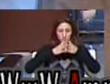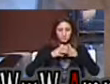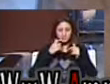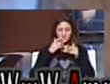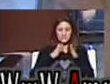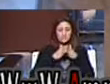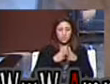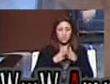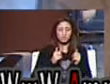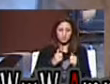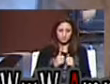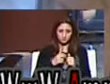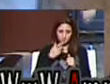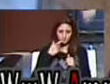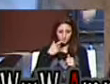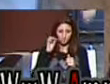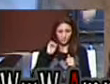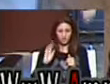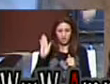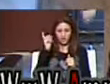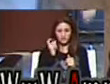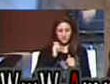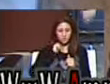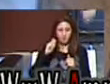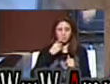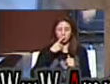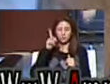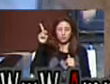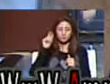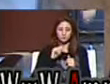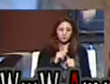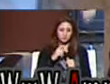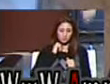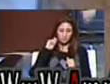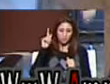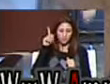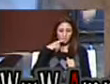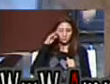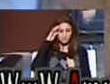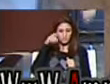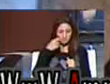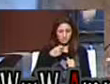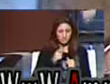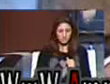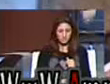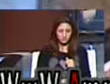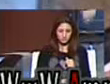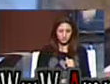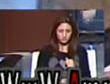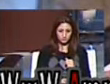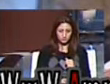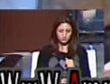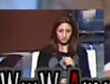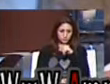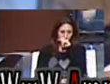على التلفون الاستاذ الدكتور حسن البرنس نائب محافظ الاسكندرية. دكتور حسن مساء الخير يا فندم. مساء النور يا فندم. اهلا بحضرتك